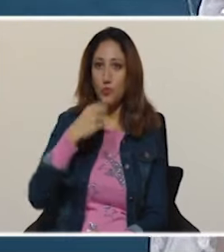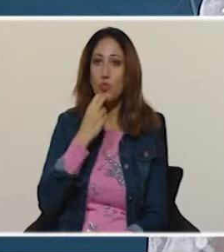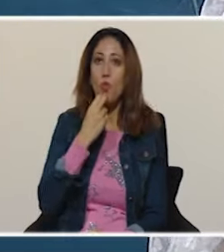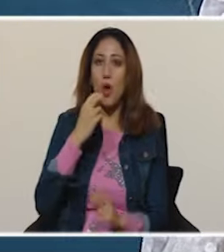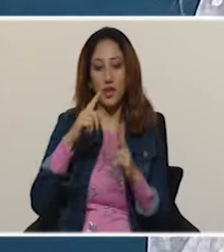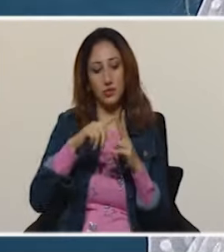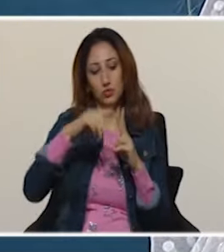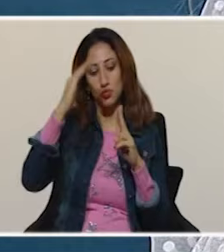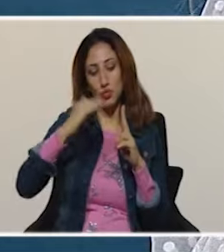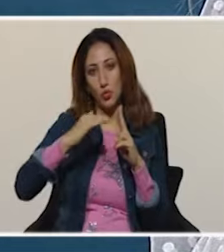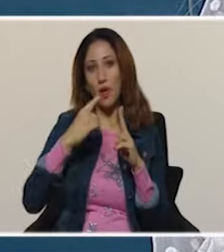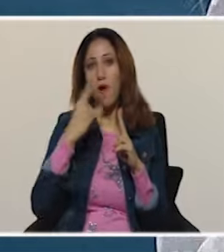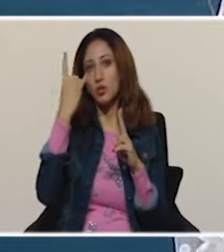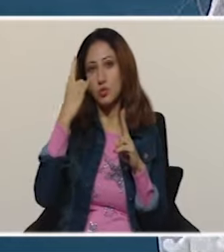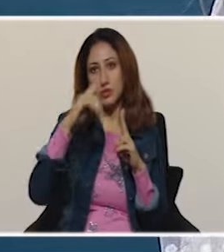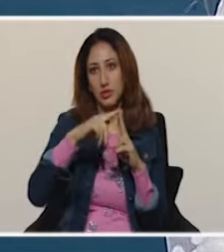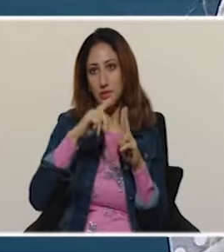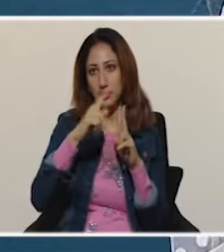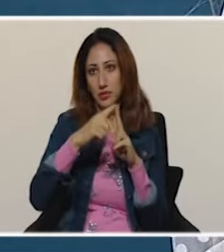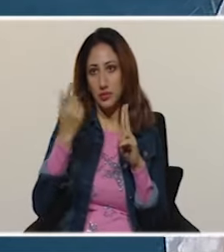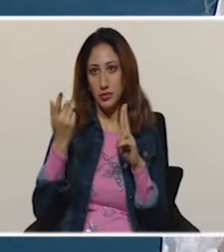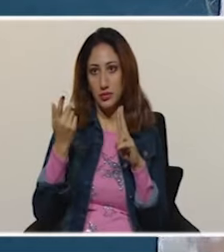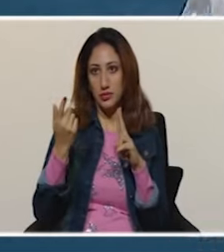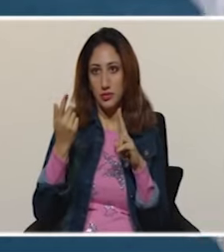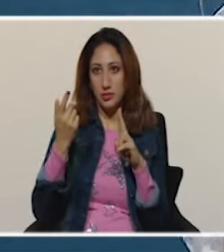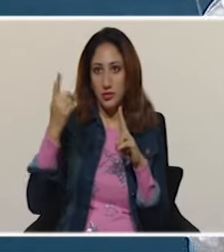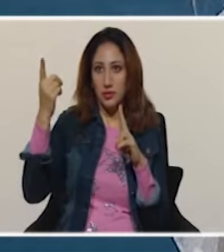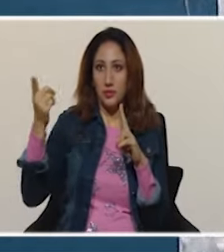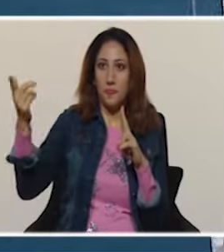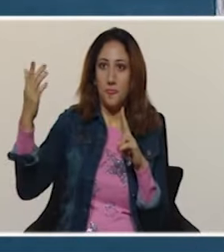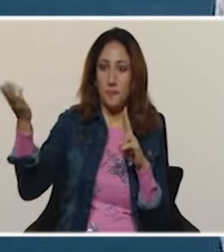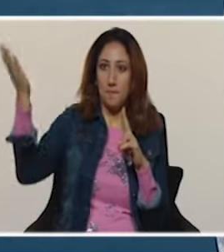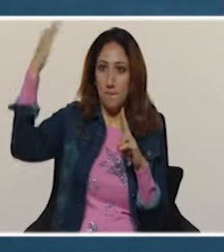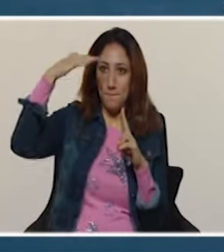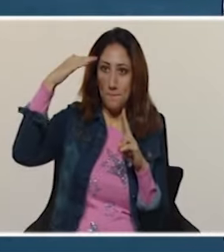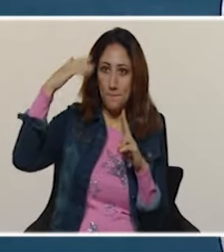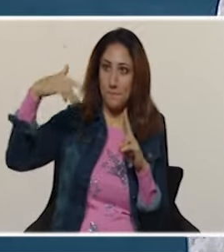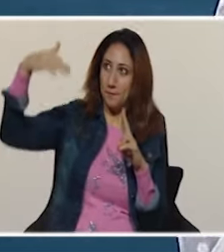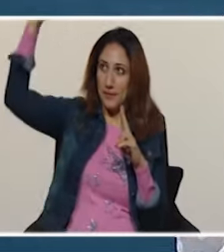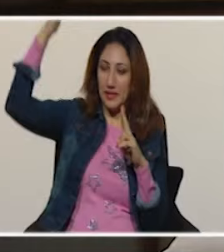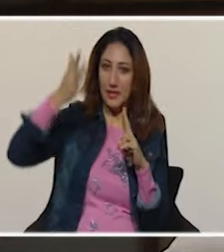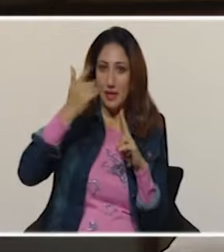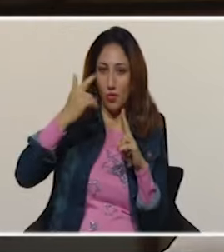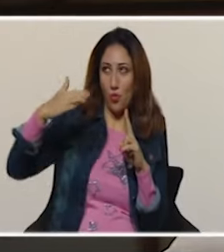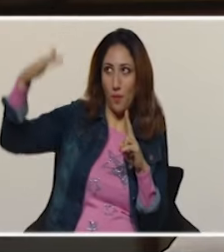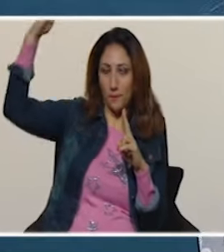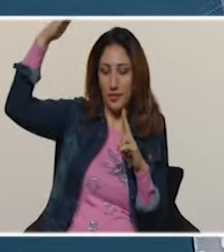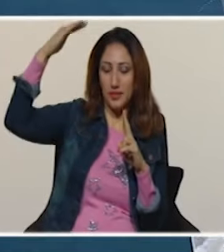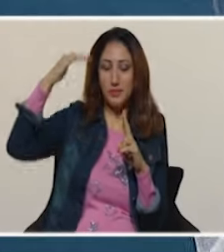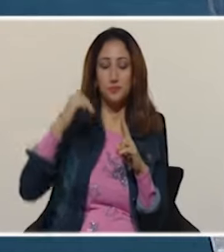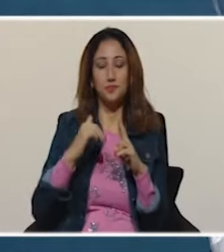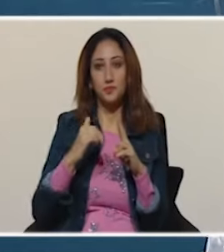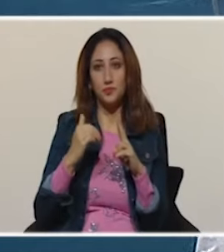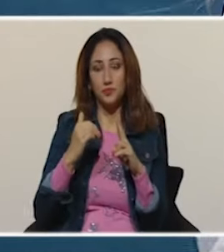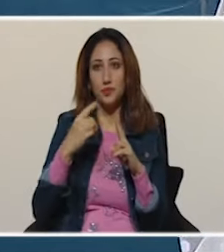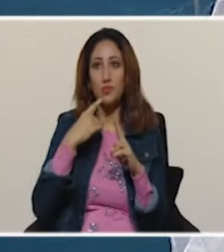مني طارق بعشر سنين. طبعا دلوقتي بقيت بكذب بقول انه طارق اكبر مني بعشر سنين بس ما ينفع اكذب قدام حضرتك. فلما كان